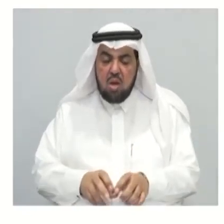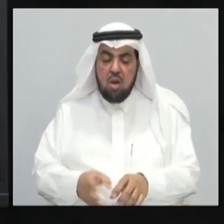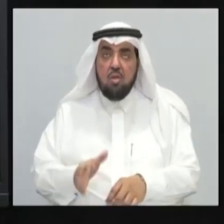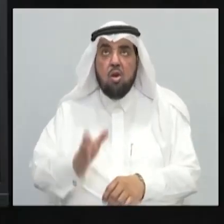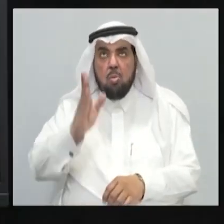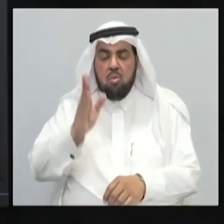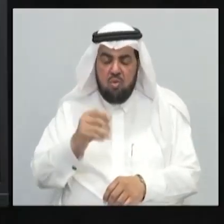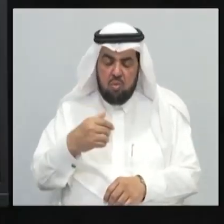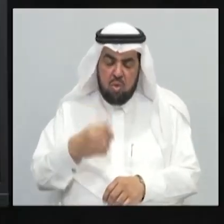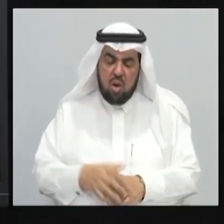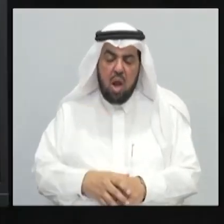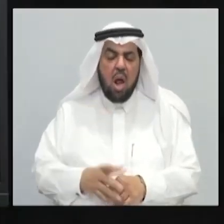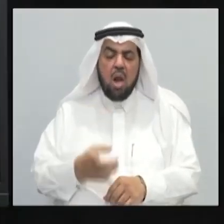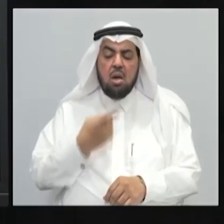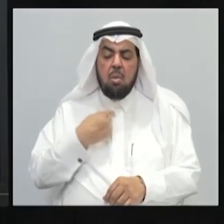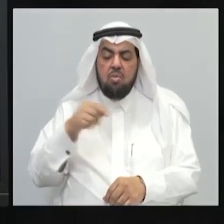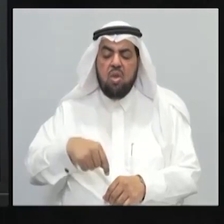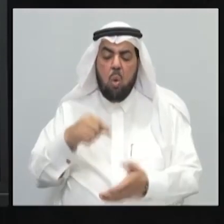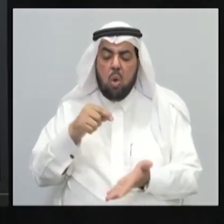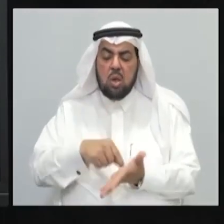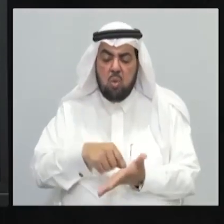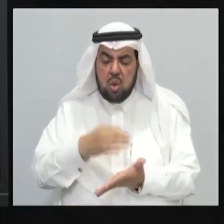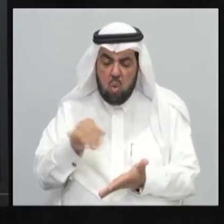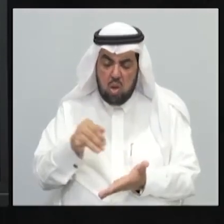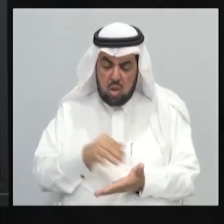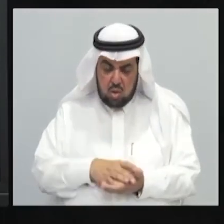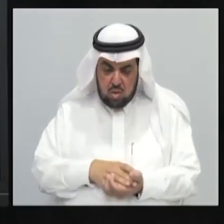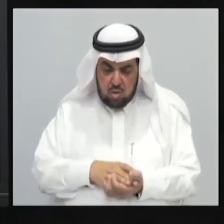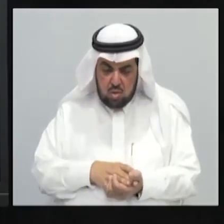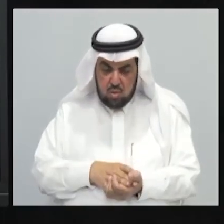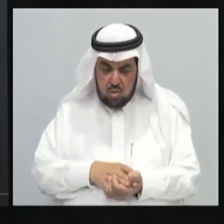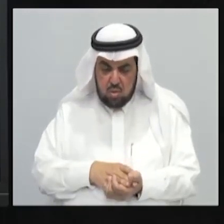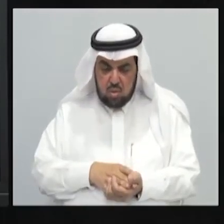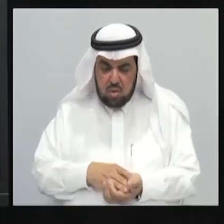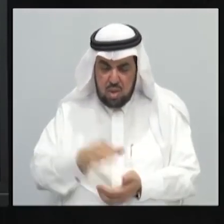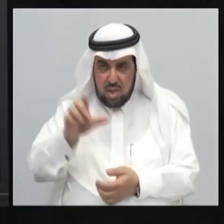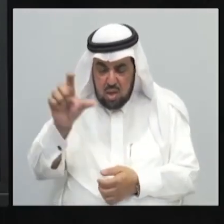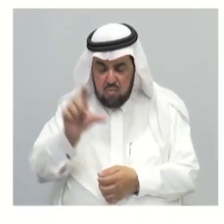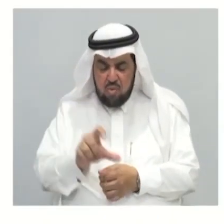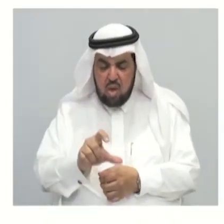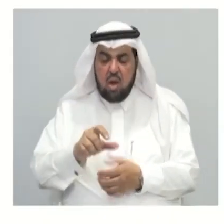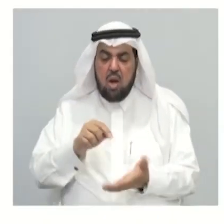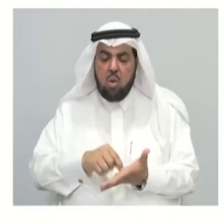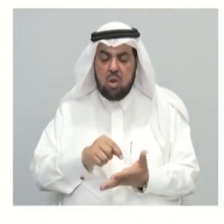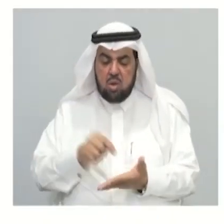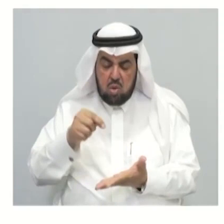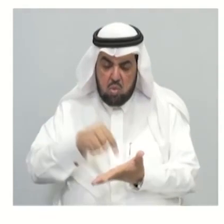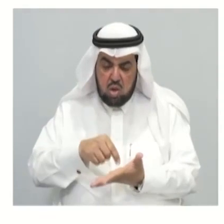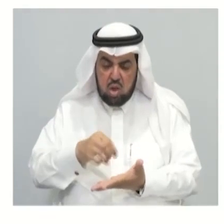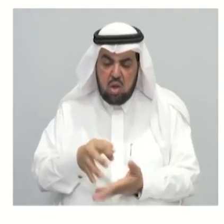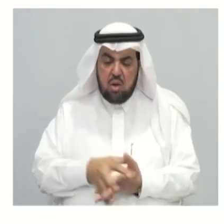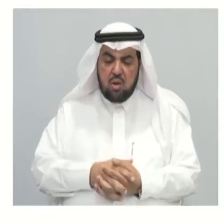القمه فنحن نضعها في المنتصف تلاحظ رقم الصنف الان تغير واصبح في